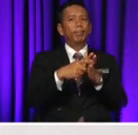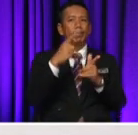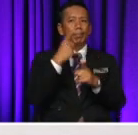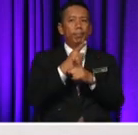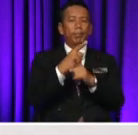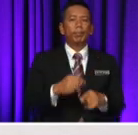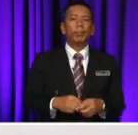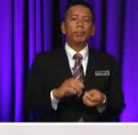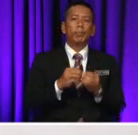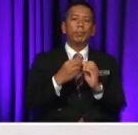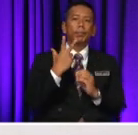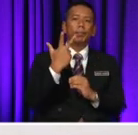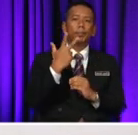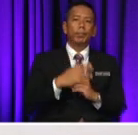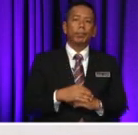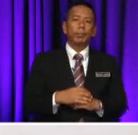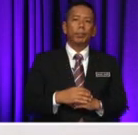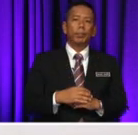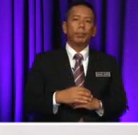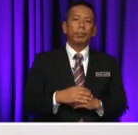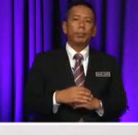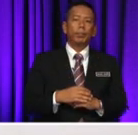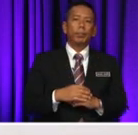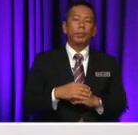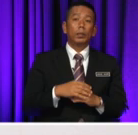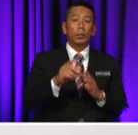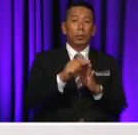kemudian yang ketiga sistem ini